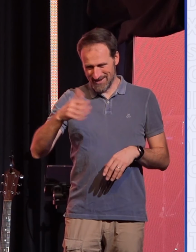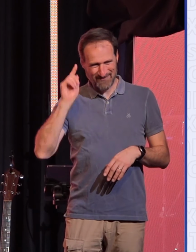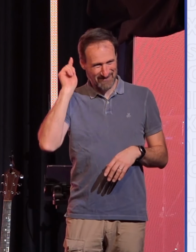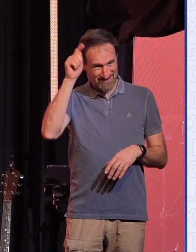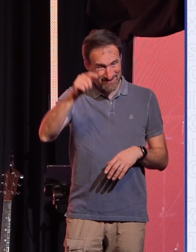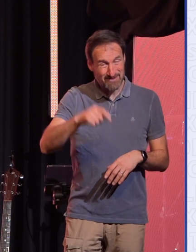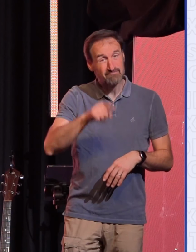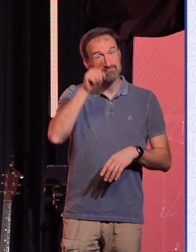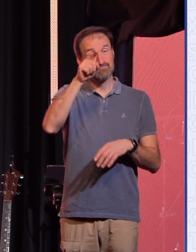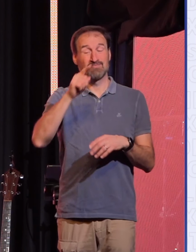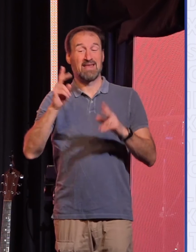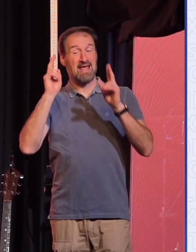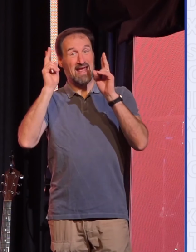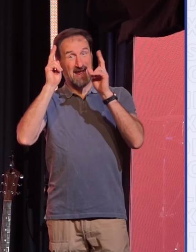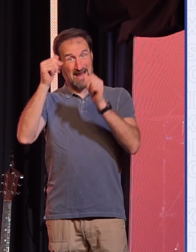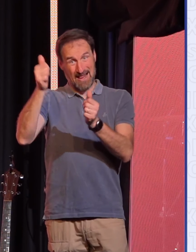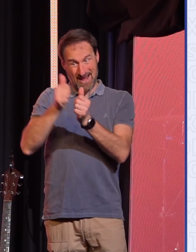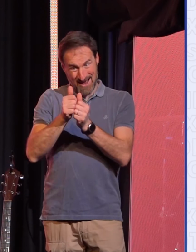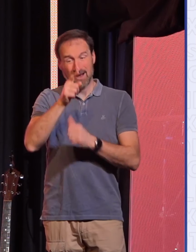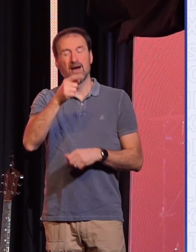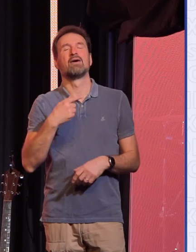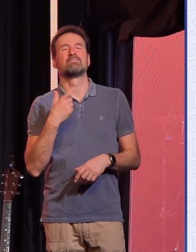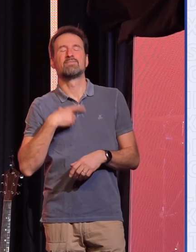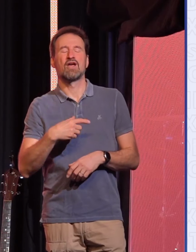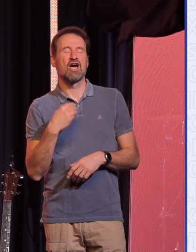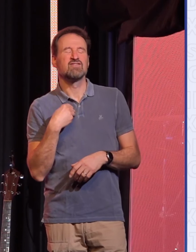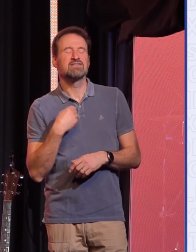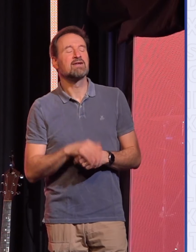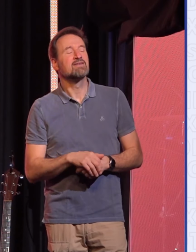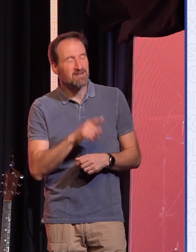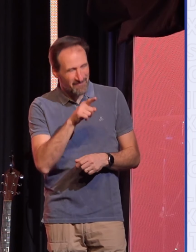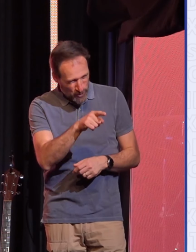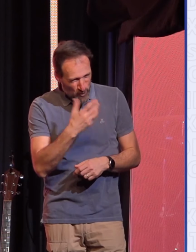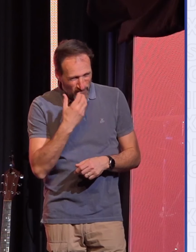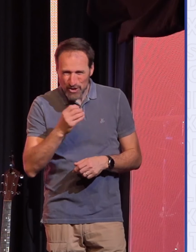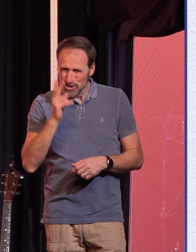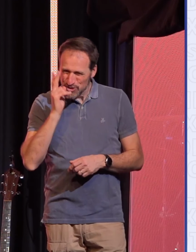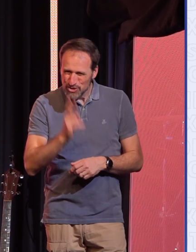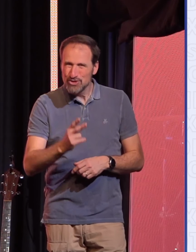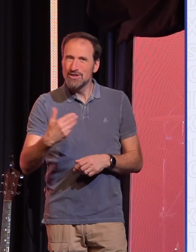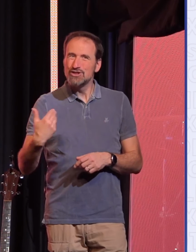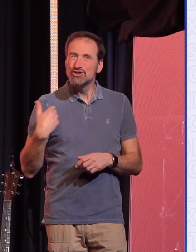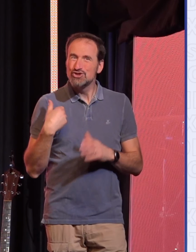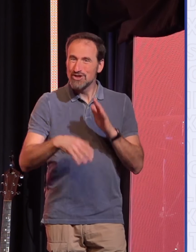wenn du eine richtige Partnerin finden willst, dann fang an, dein Rennen zu laufen.